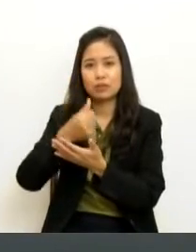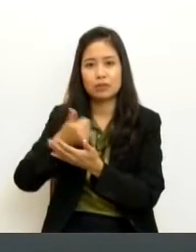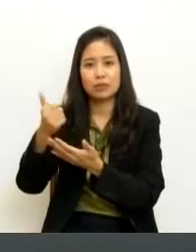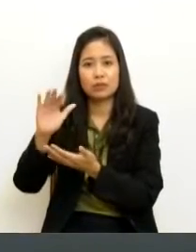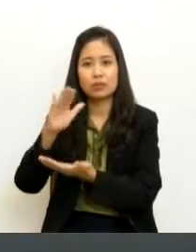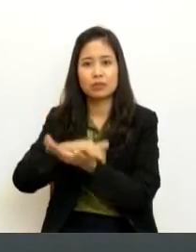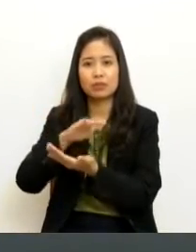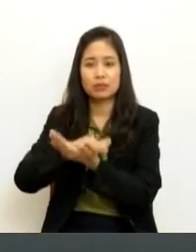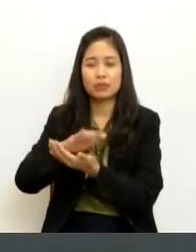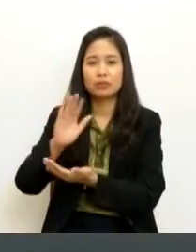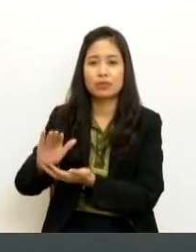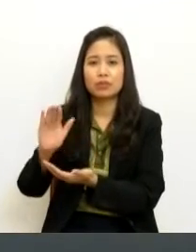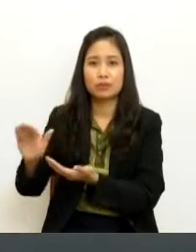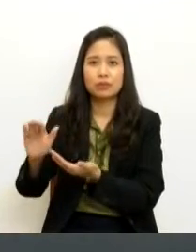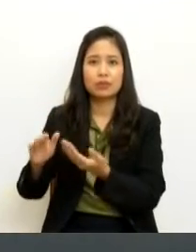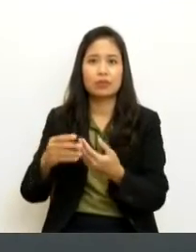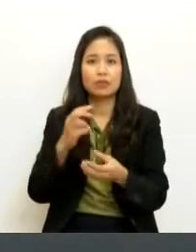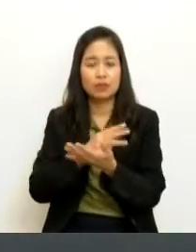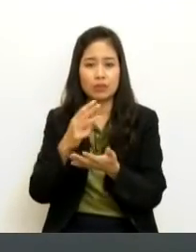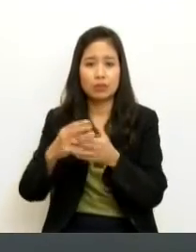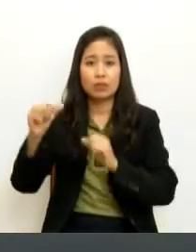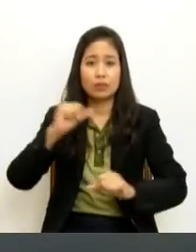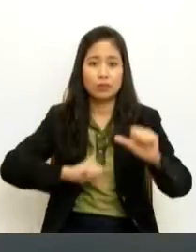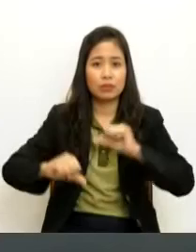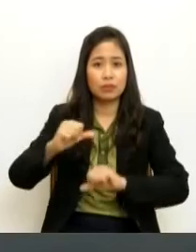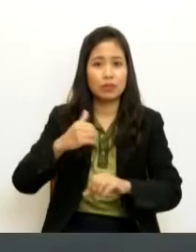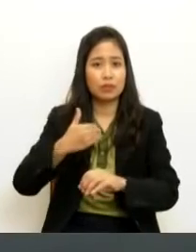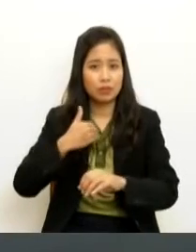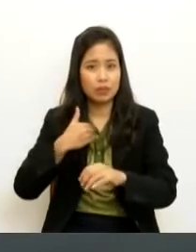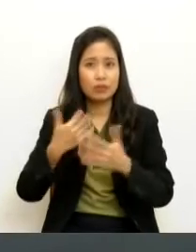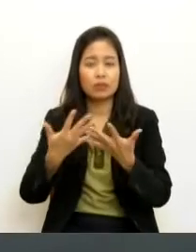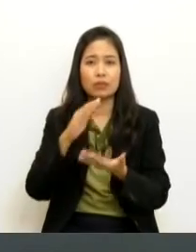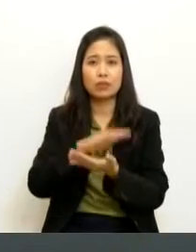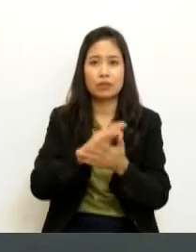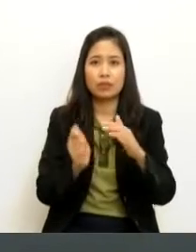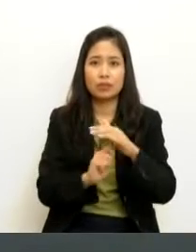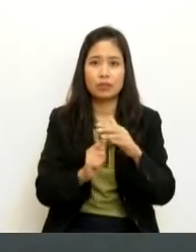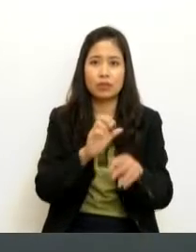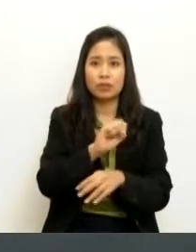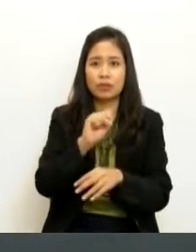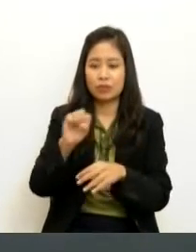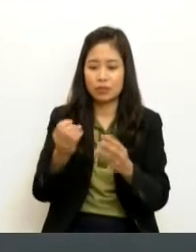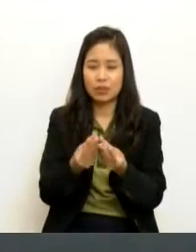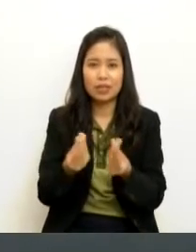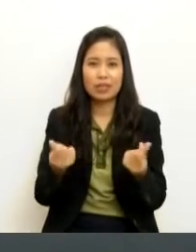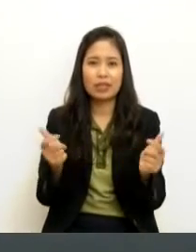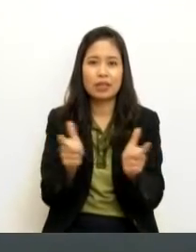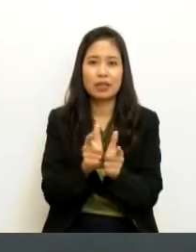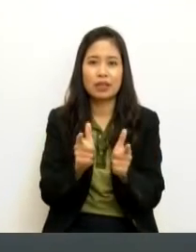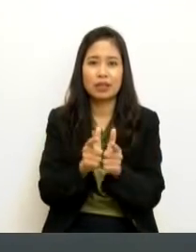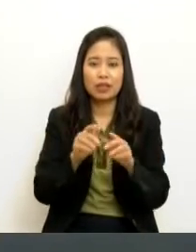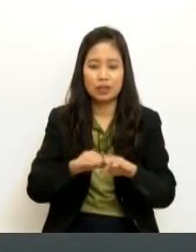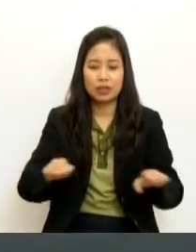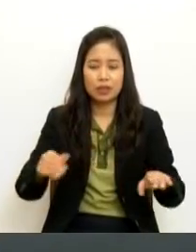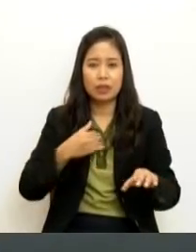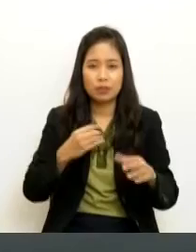คุณครูเองที่สอนในรายวิชาวิทยาศาสตร์แล้วก็ทางโรงเรียนอนุบาลสามเสนเนี่ยก็จะมีพื้นที่เล็กๆให้เด็กๆได้ปลูกต้น